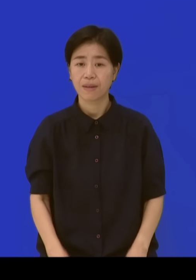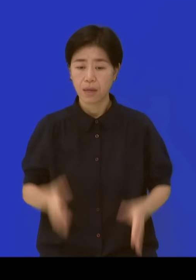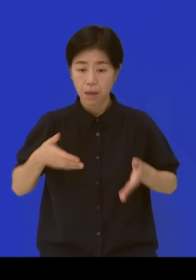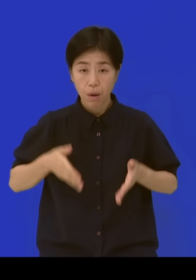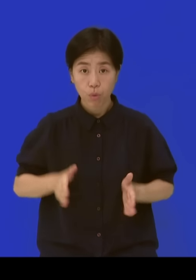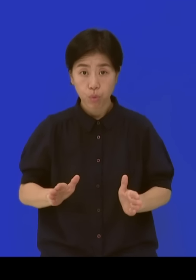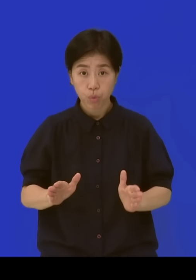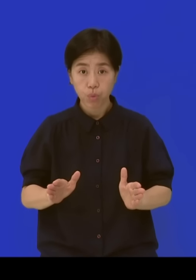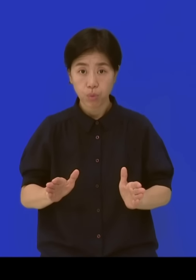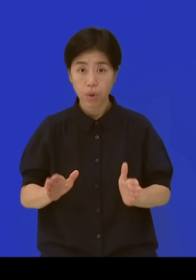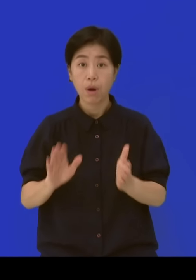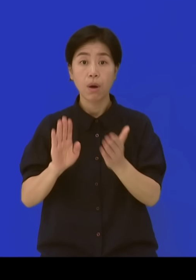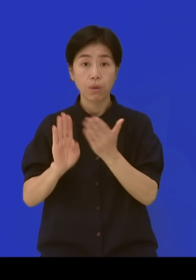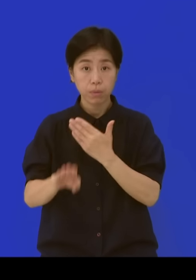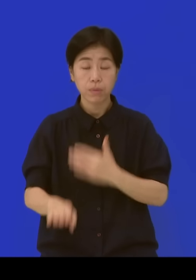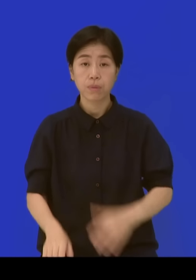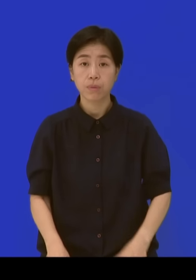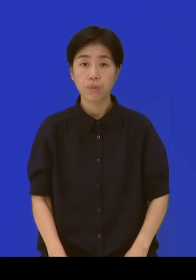태어나게 되면 이제